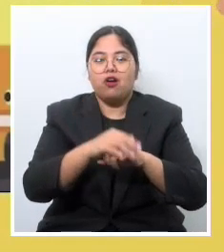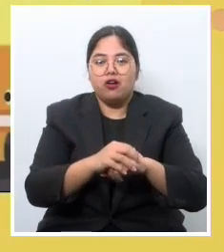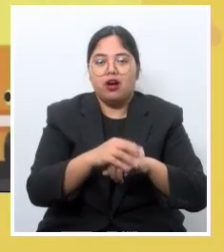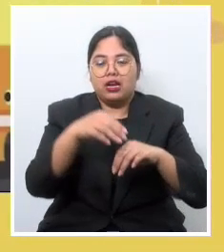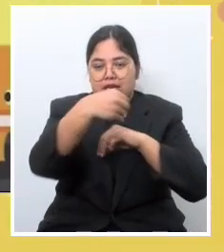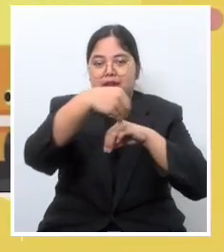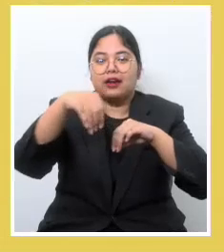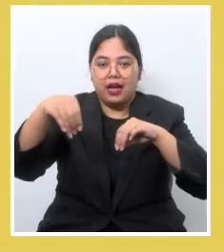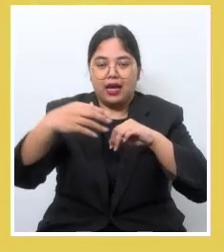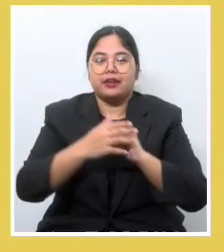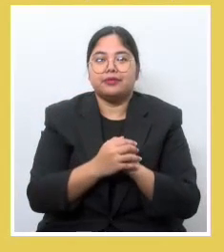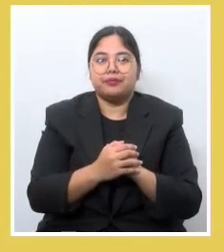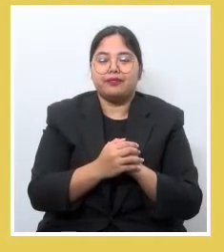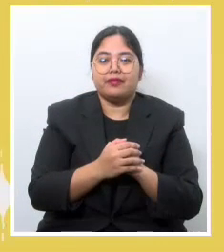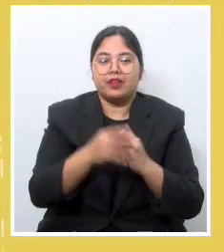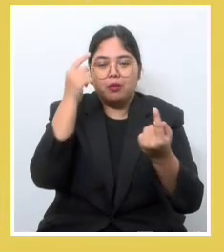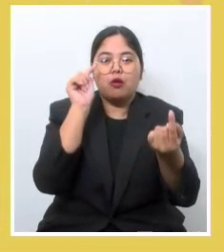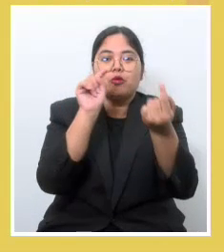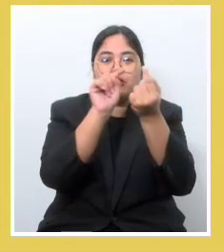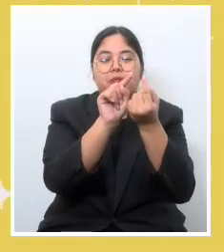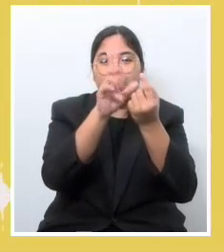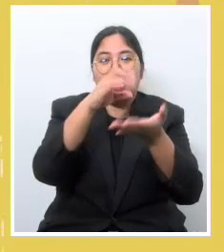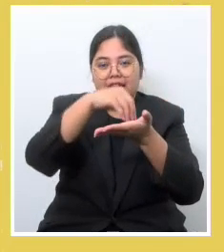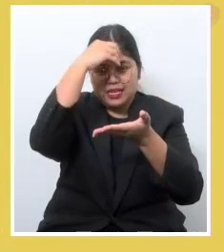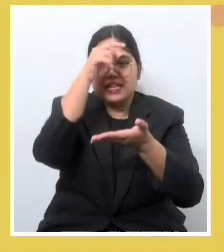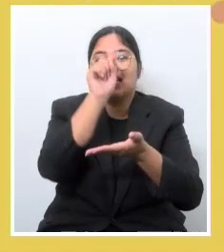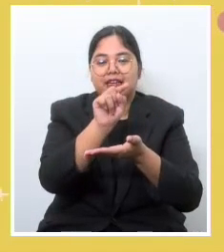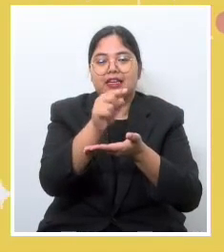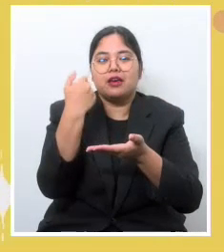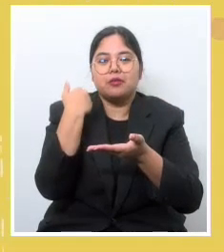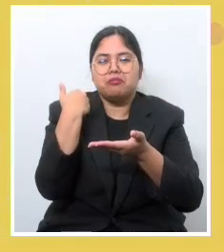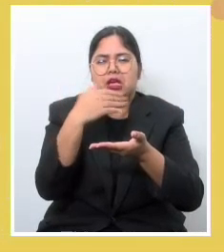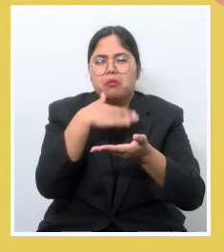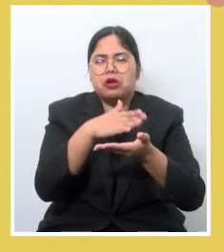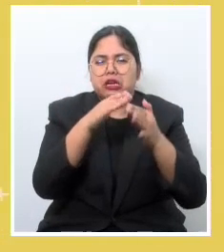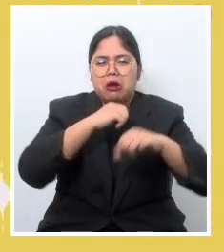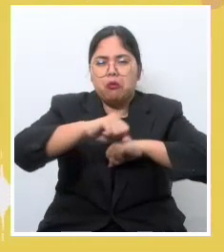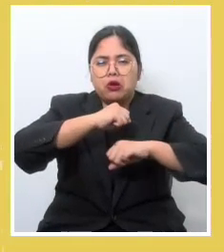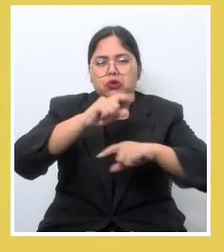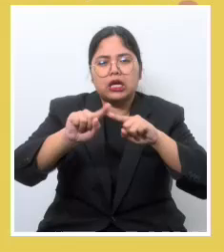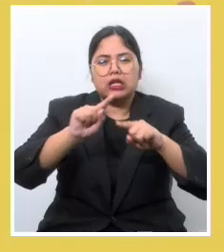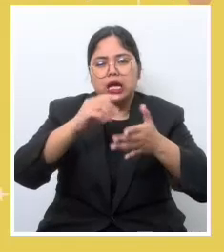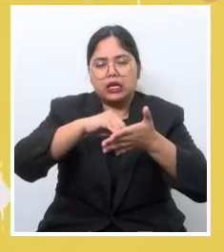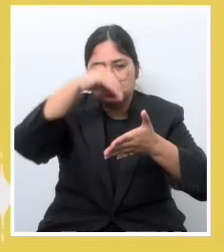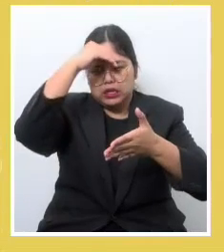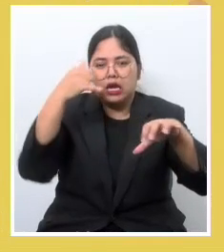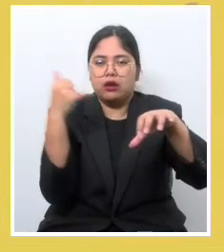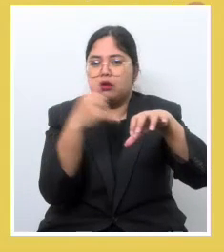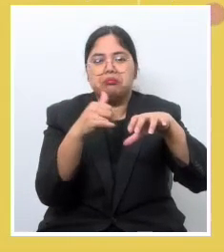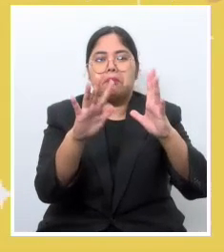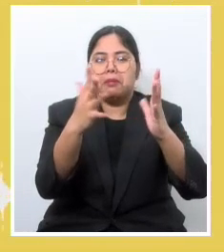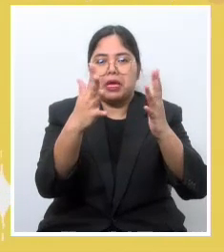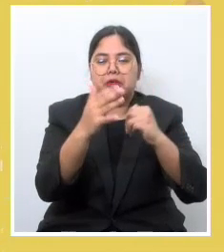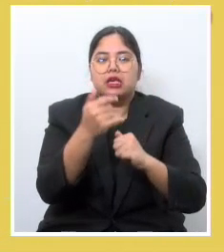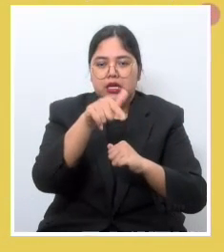ภาคีเครือข่ายเป้าหมายของ Mobile Schoolคือเพื่อให้เด็กและเยาวชนที่หลุดจากระบบการศึกษาได้รับโอกาสการเรียนรู้และวุฒิ